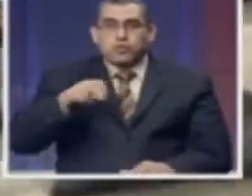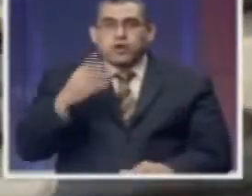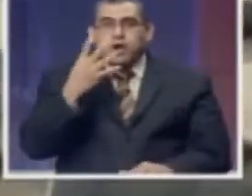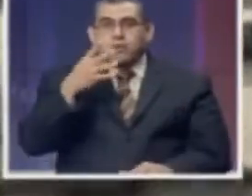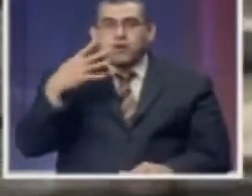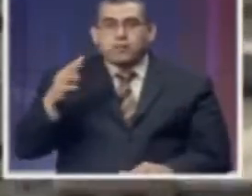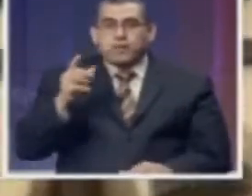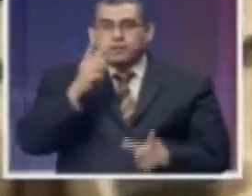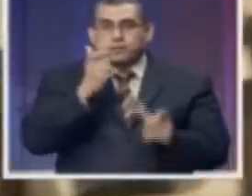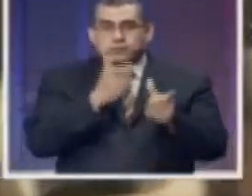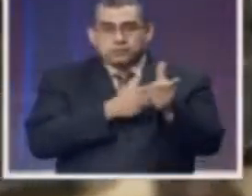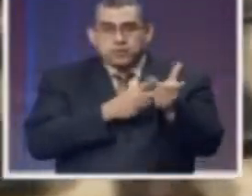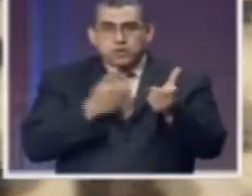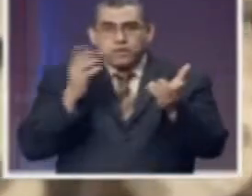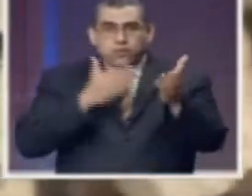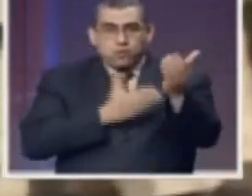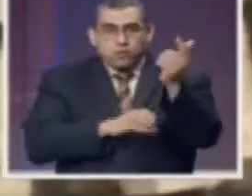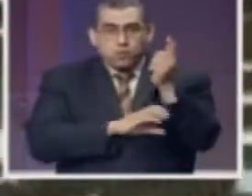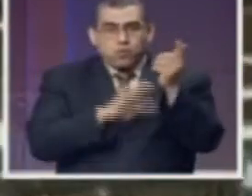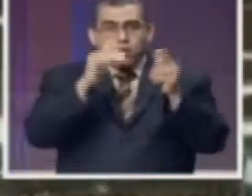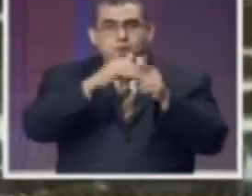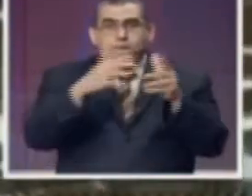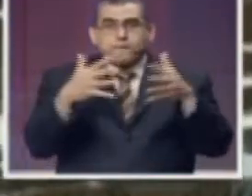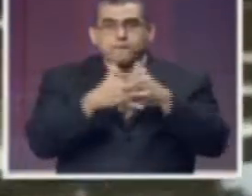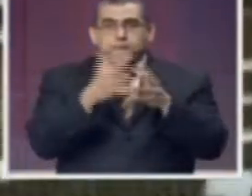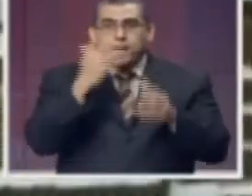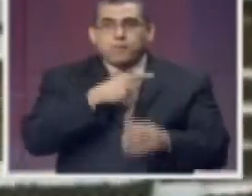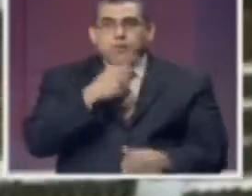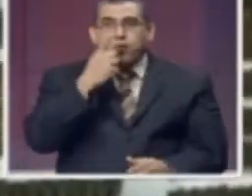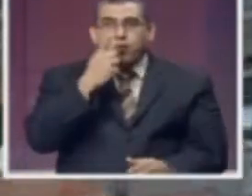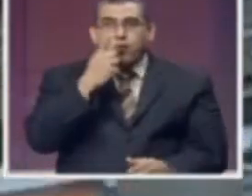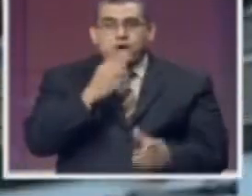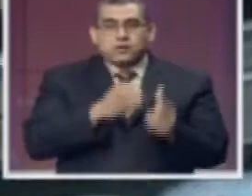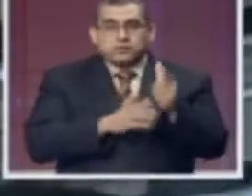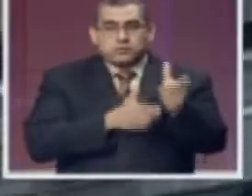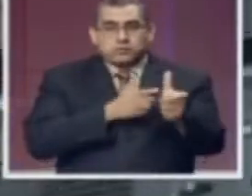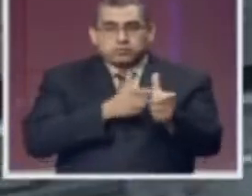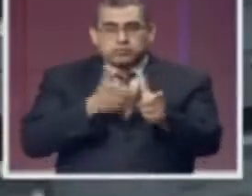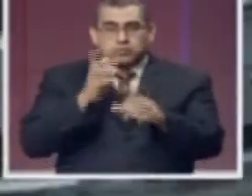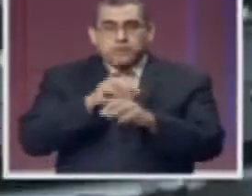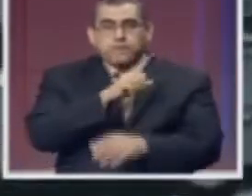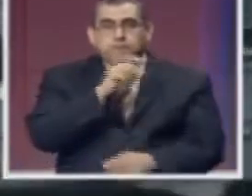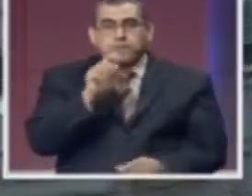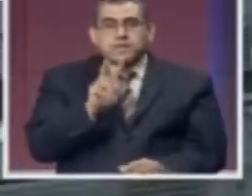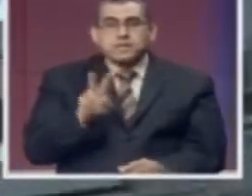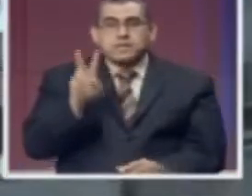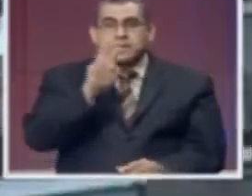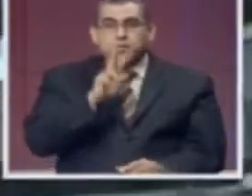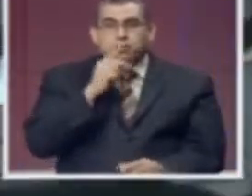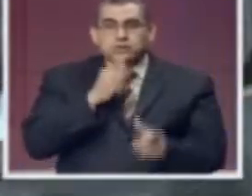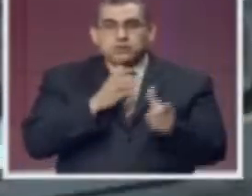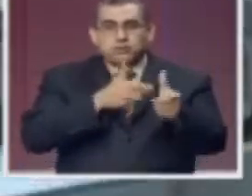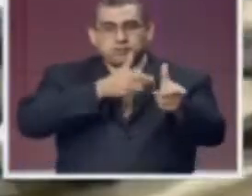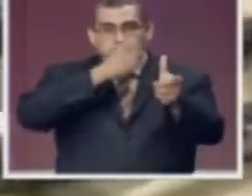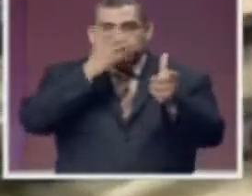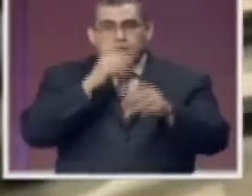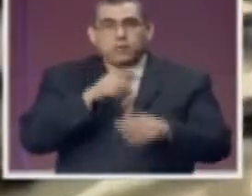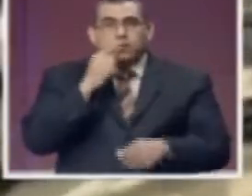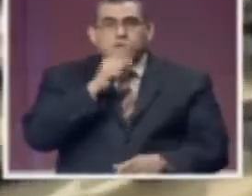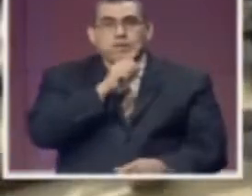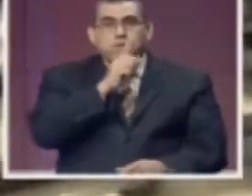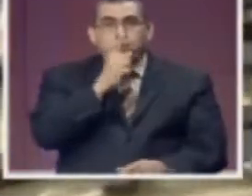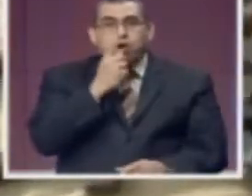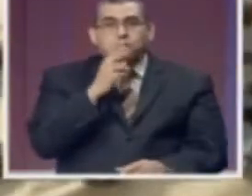844 قطعة سلاح ناري من بينها 1 رشاش و127 بندقية